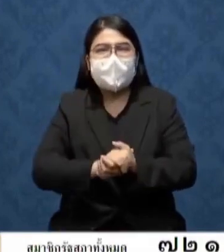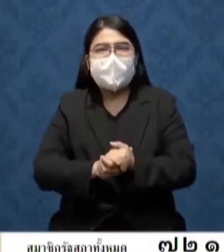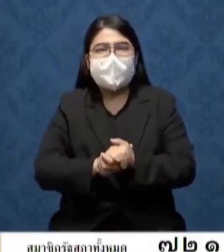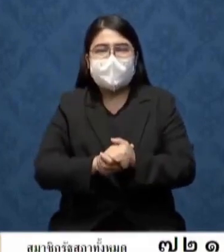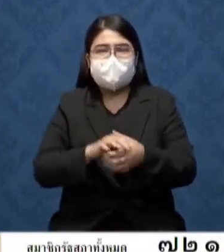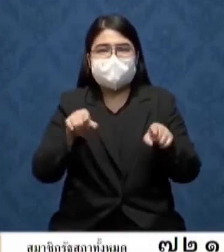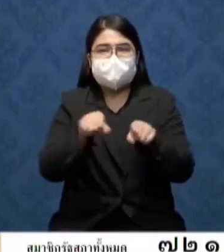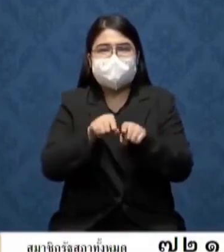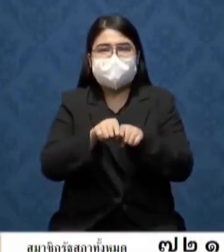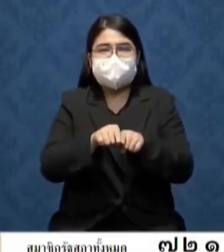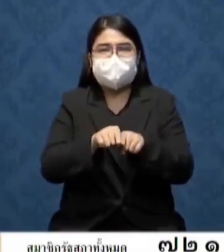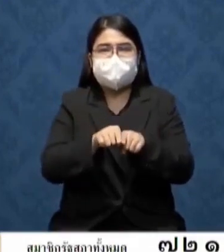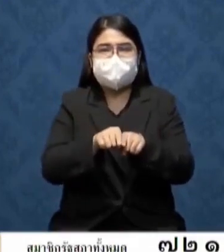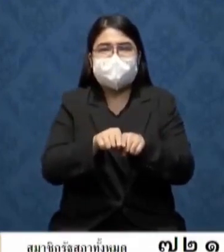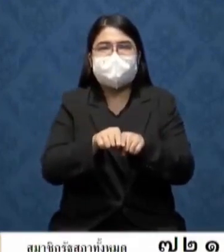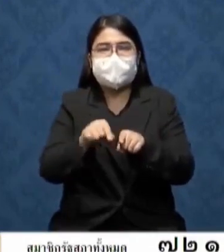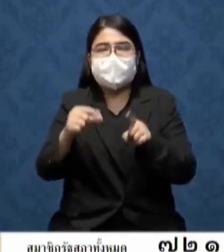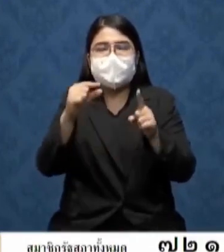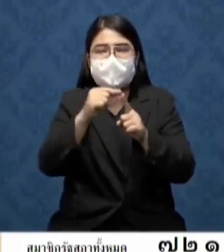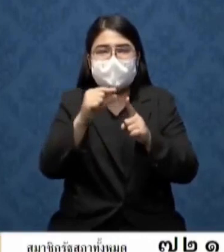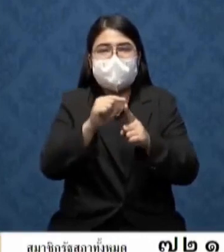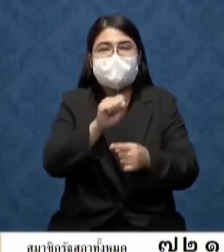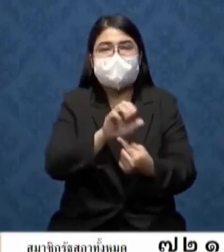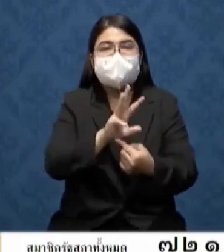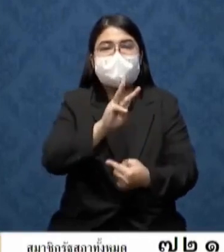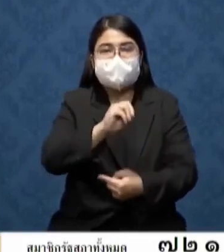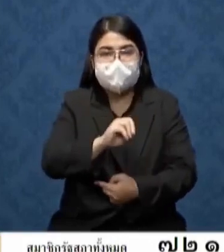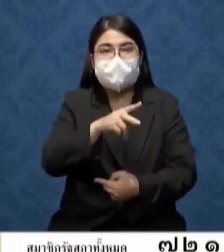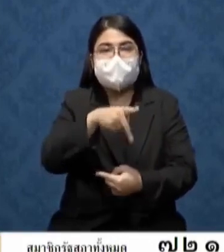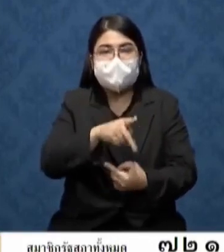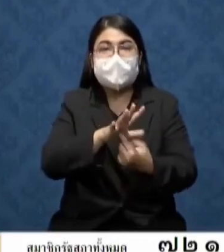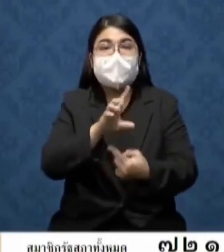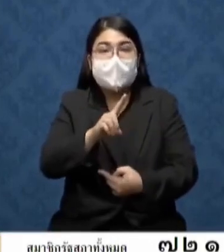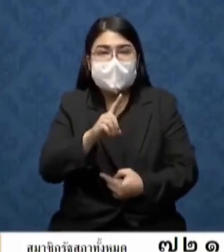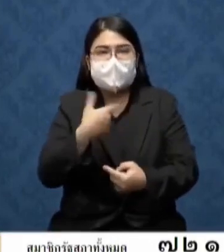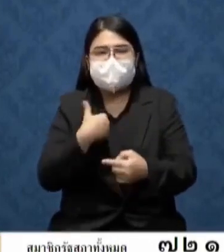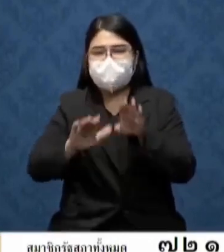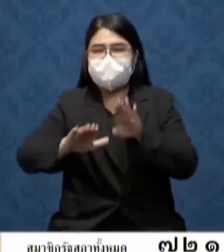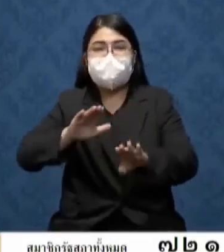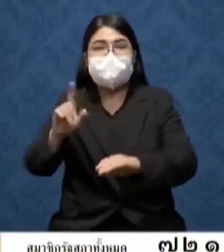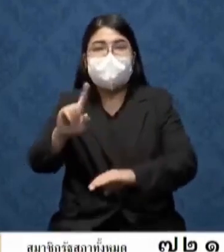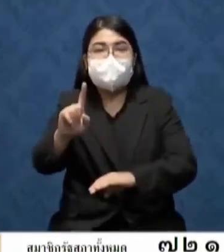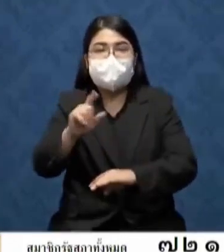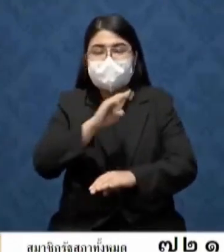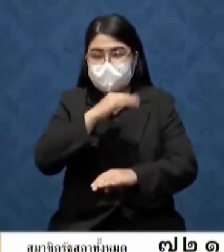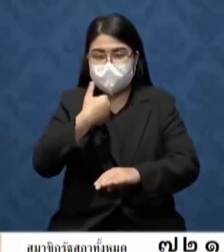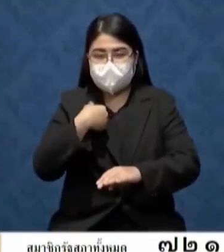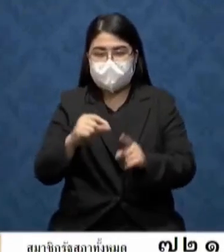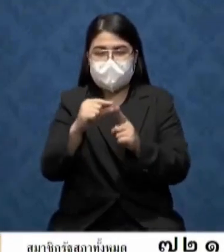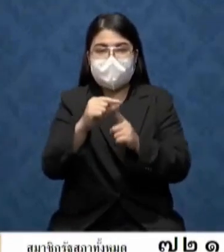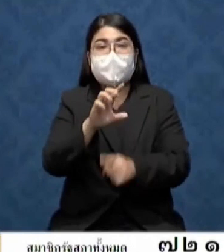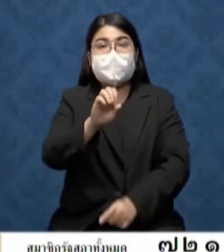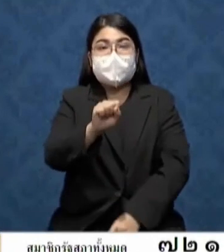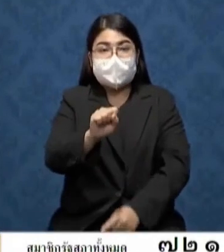มพัศ หมายคามว่ตรุดโต ไม่เทียกับอะไรแน่นนั่ถ้าเกดวาเอเขาวาสุดตรงเี่ย